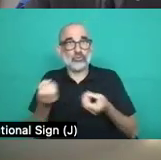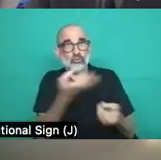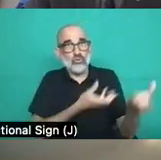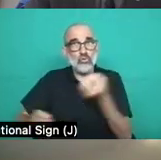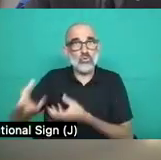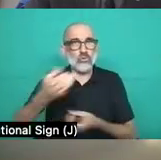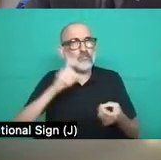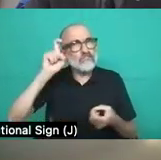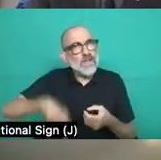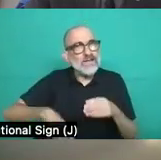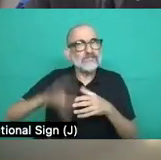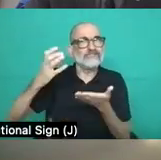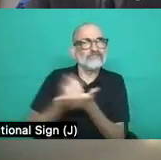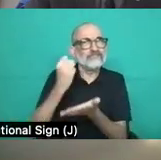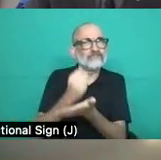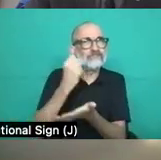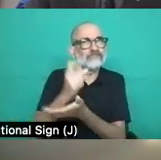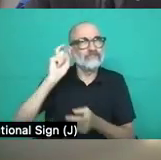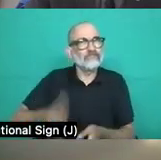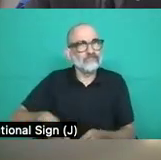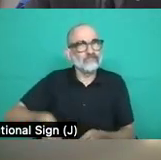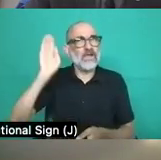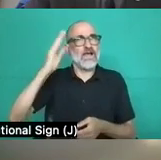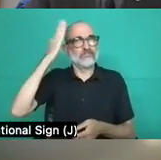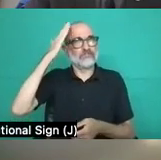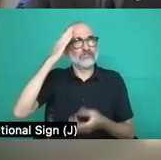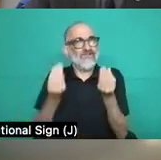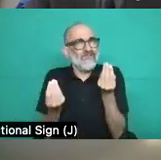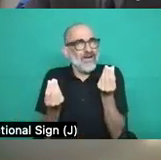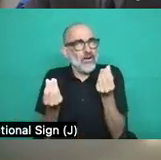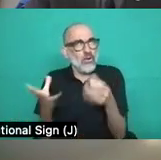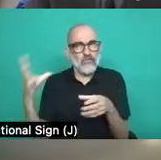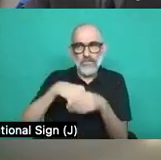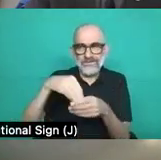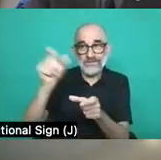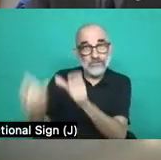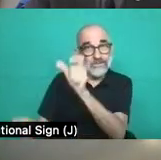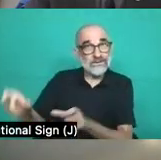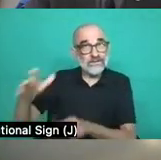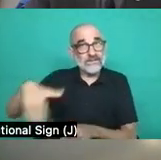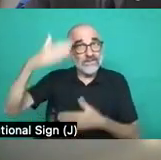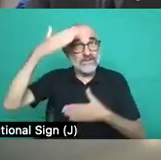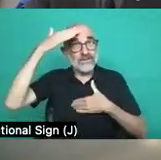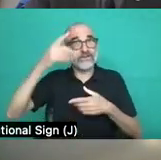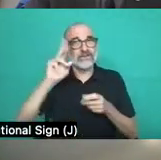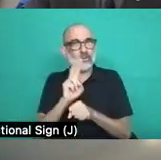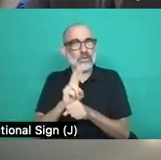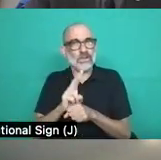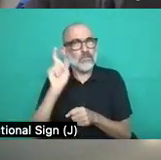besoin d'un effort coordonné à tous les niveaux du système de santé. La participation active des